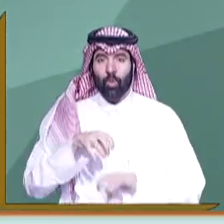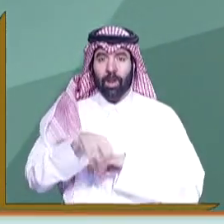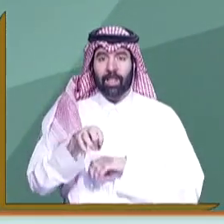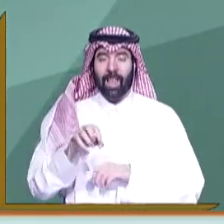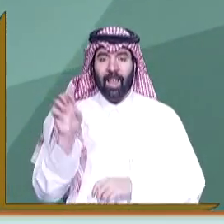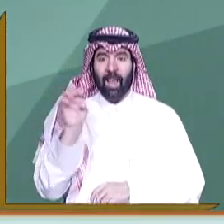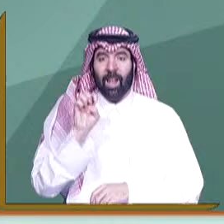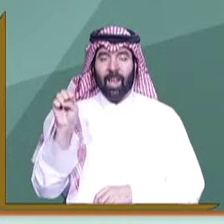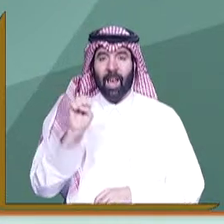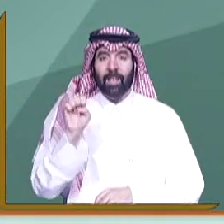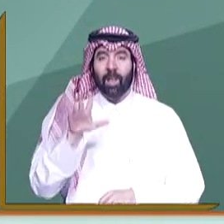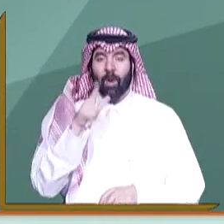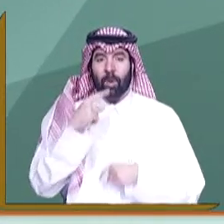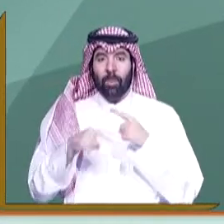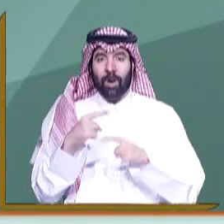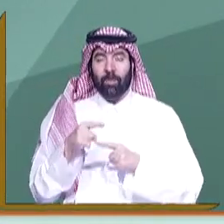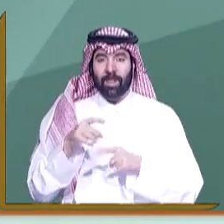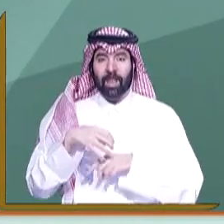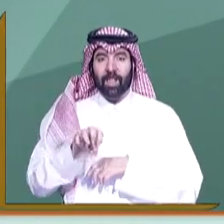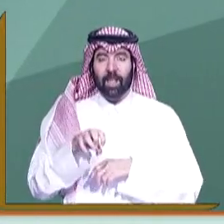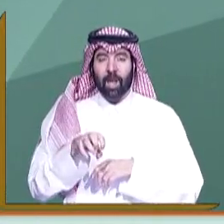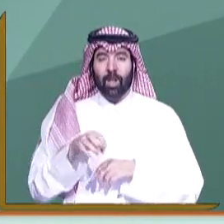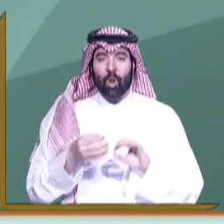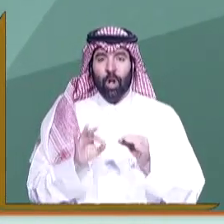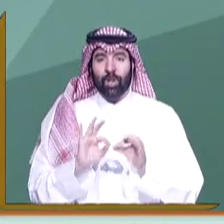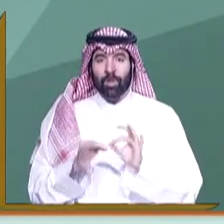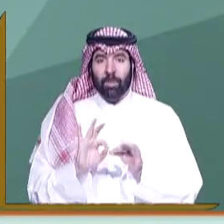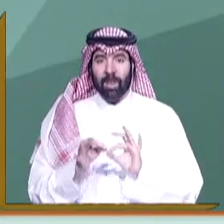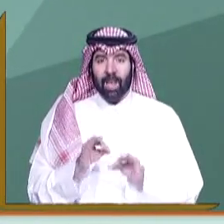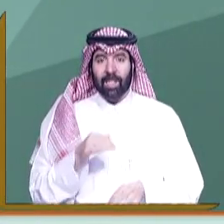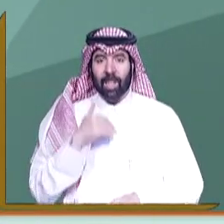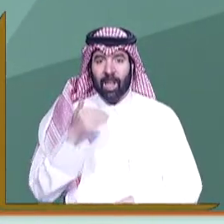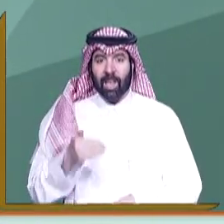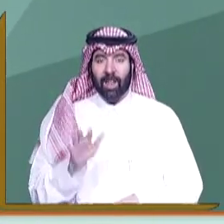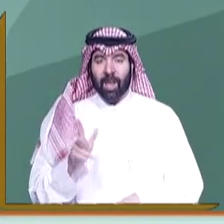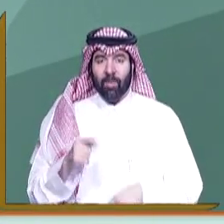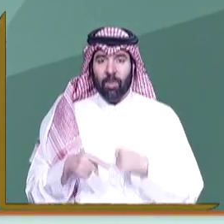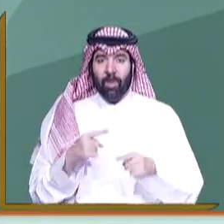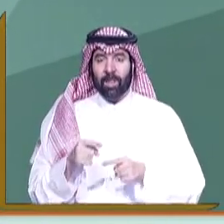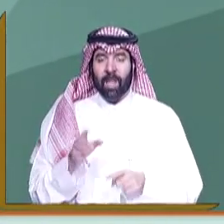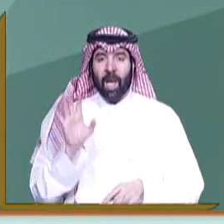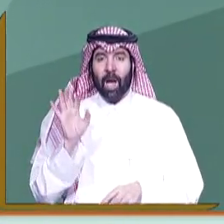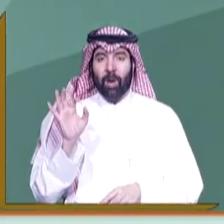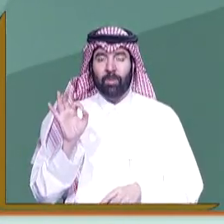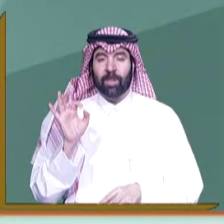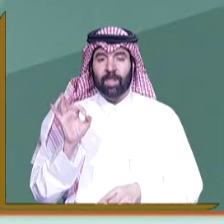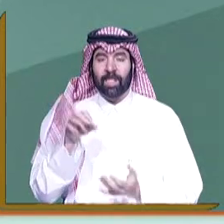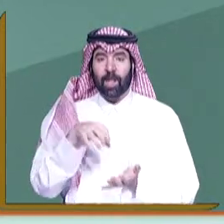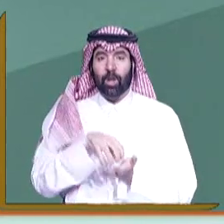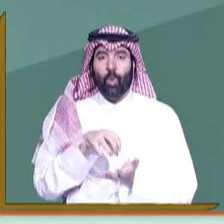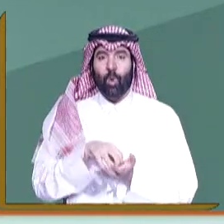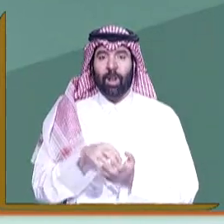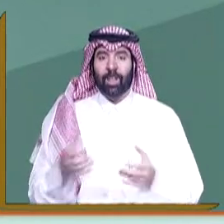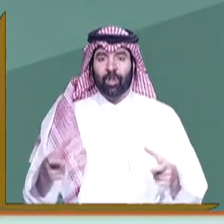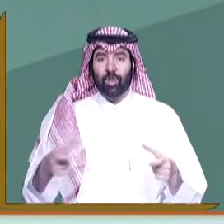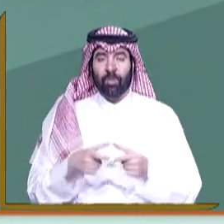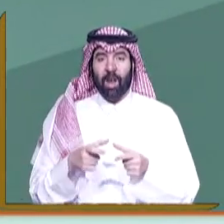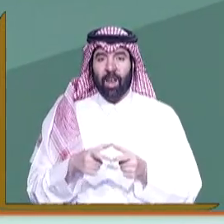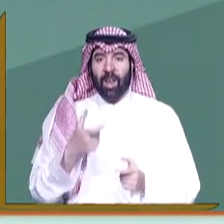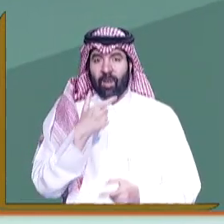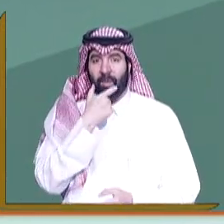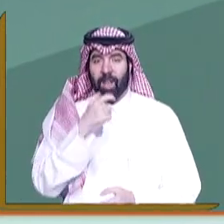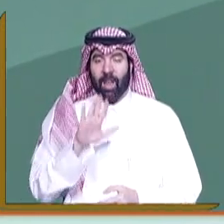الخاص وكذلك القطاع غير الربحي ومراكز الفكر من 50 دولة يجتمعون في الرياض